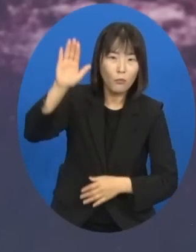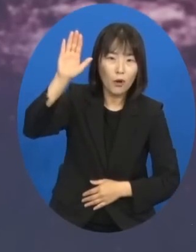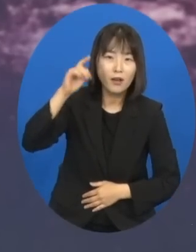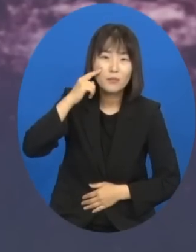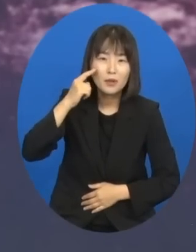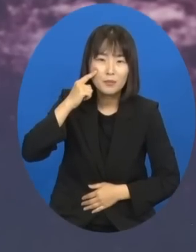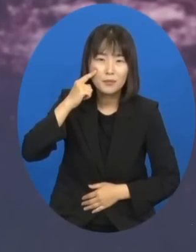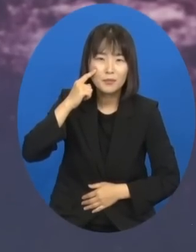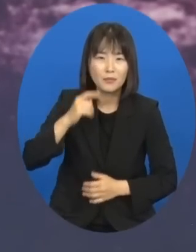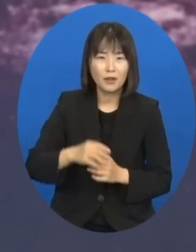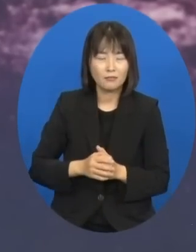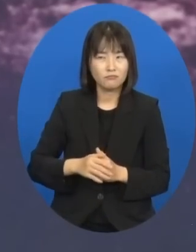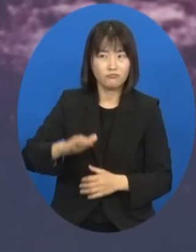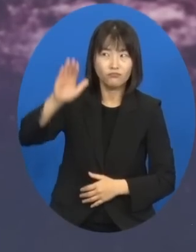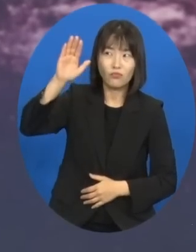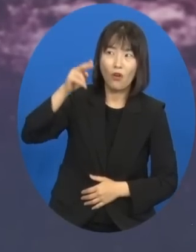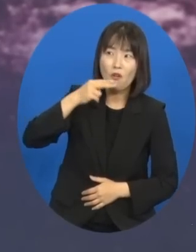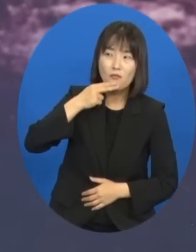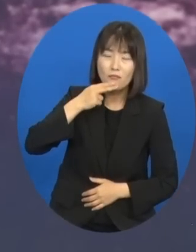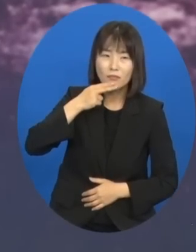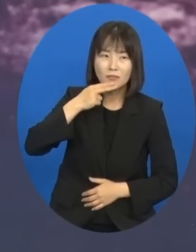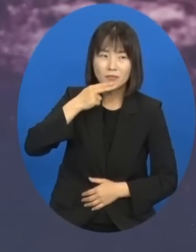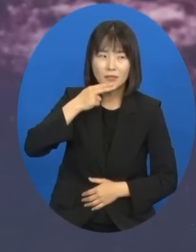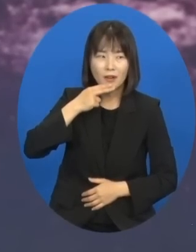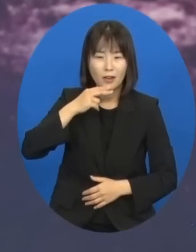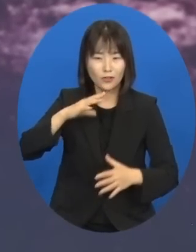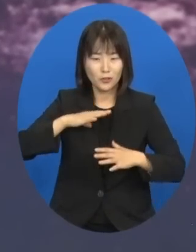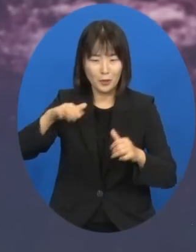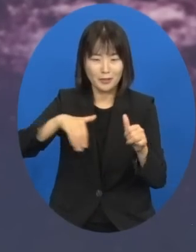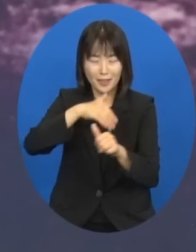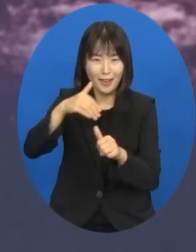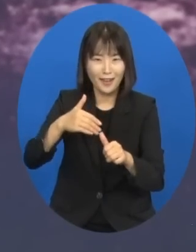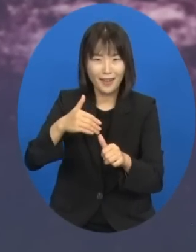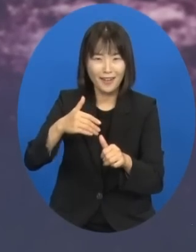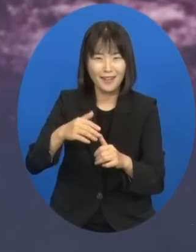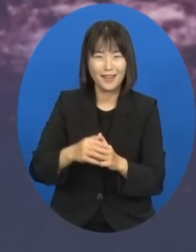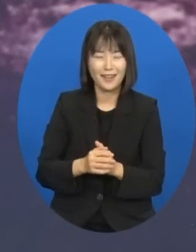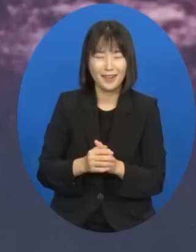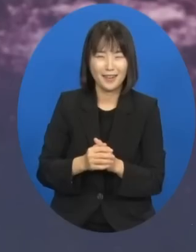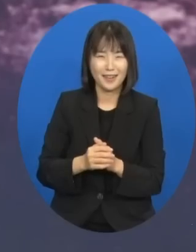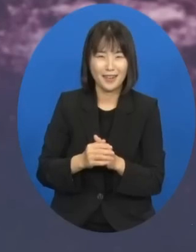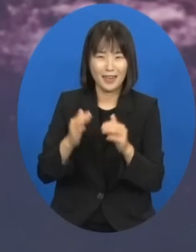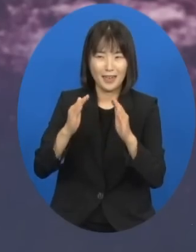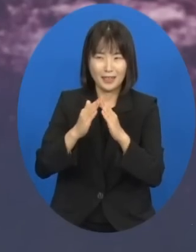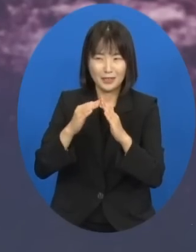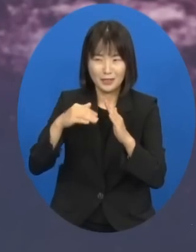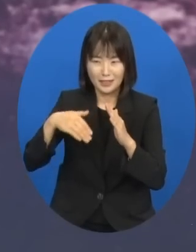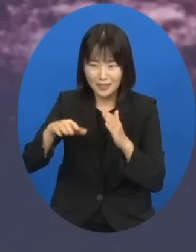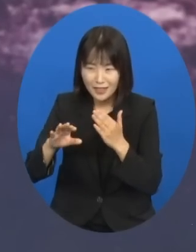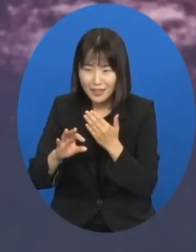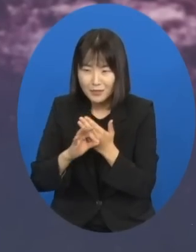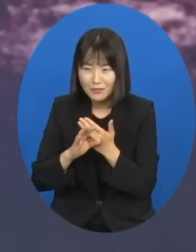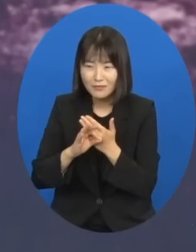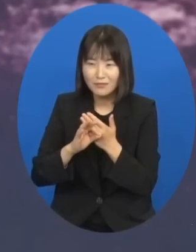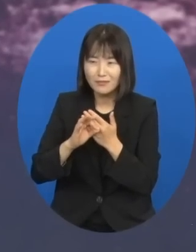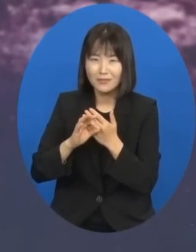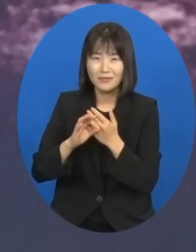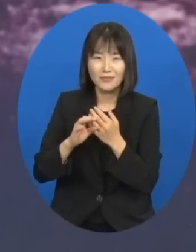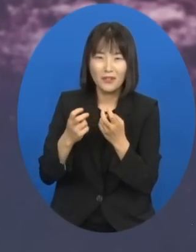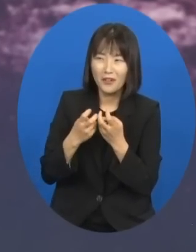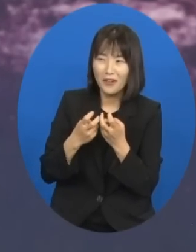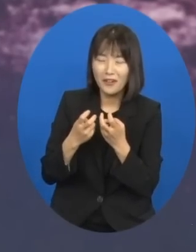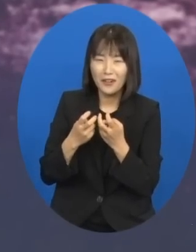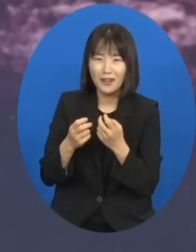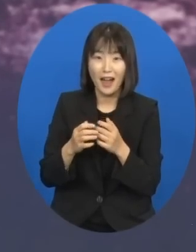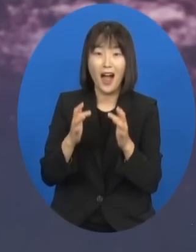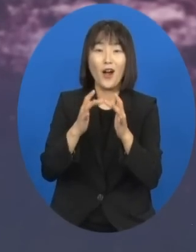근데 거의 들지 않는 이런 두려움이 지금 상황이 벌어지고 있습니다. 예, 집안에 가서 어떤 재앙이 임할지. 네. 아 온라인에서 지금